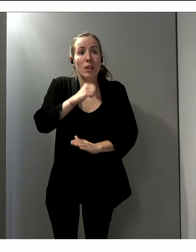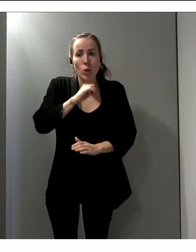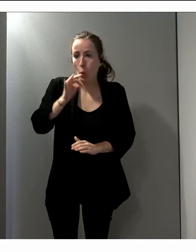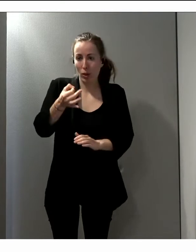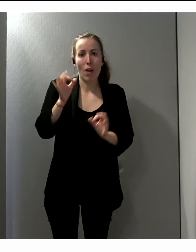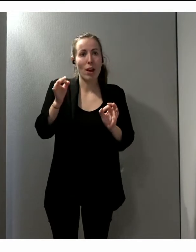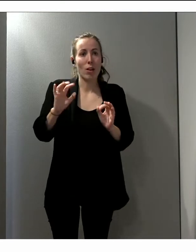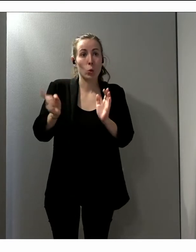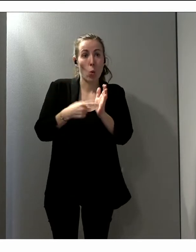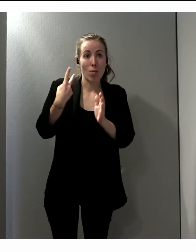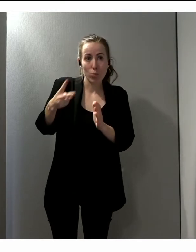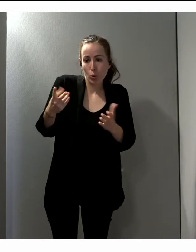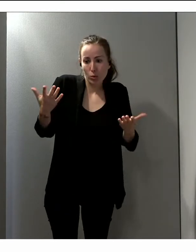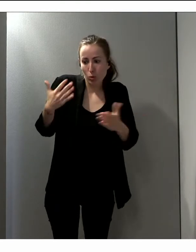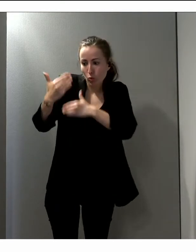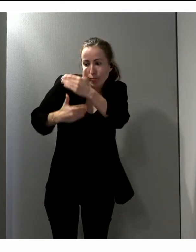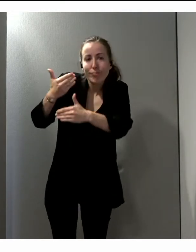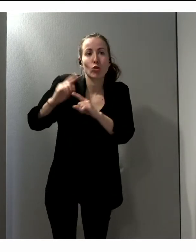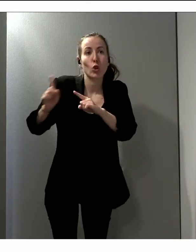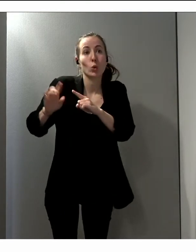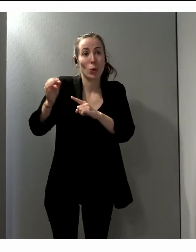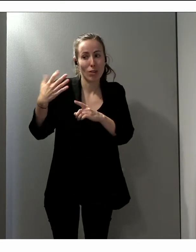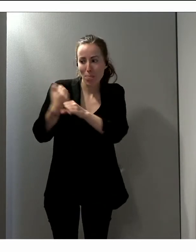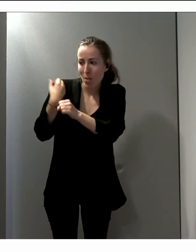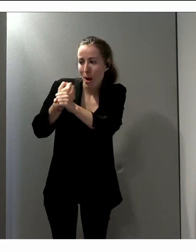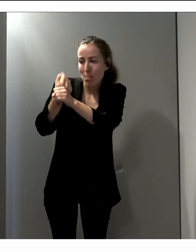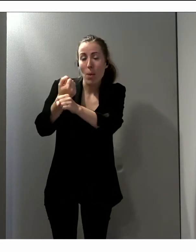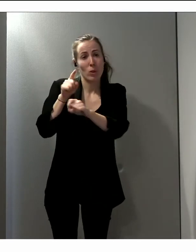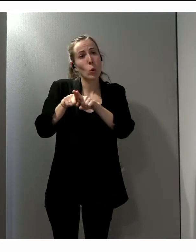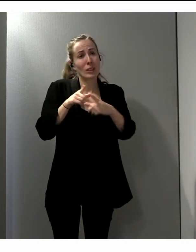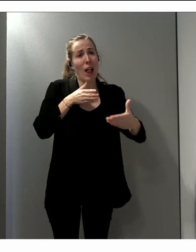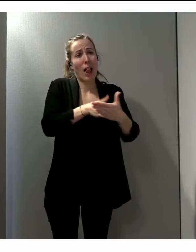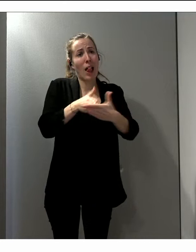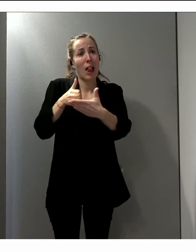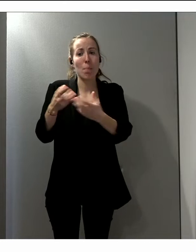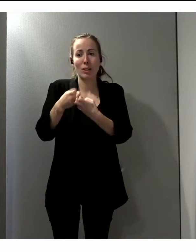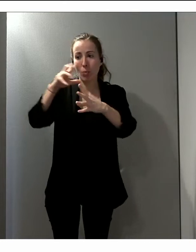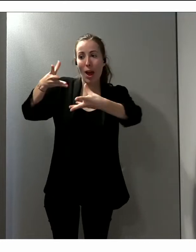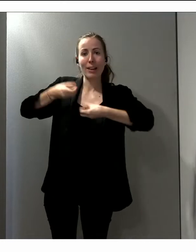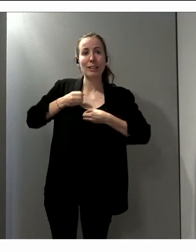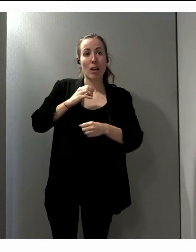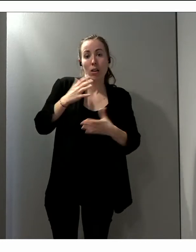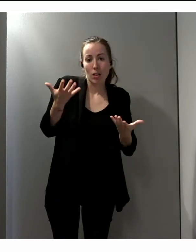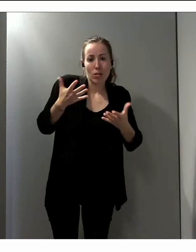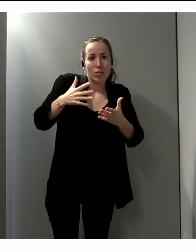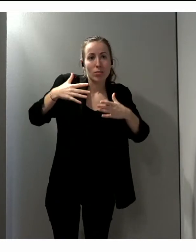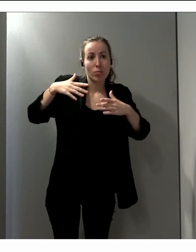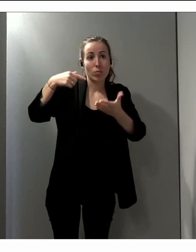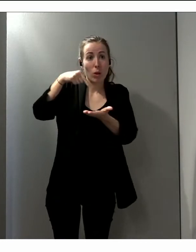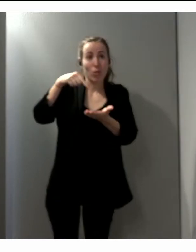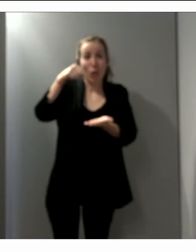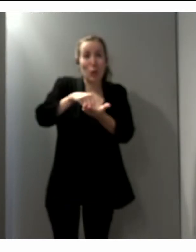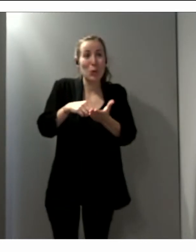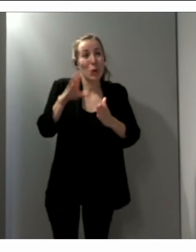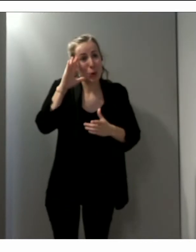droits, et on a un certain nombre d'avancées et puis des points de blocage. La question première de l'accès à l'hébergement et au logement. Depuis 2013,